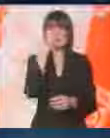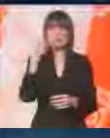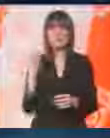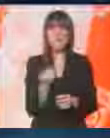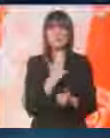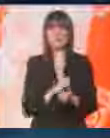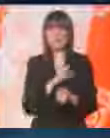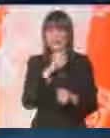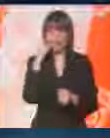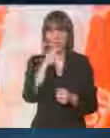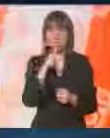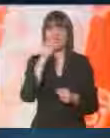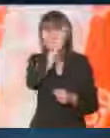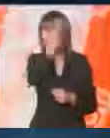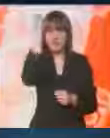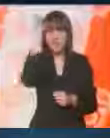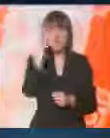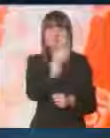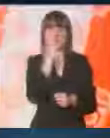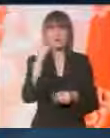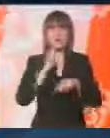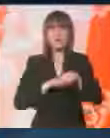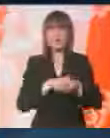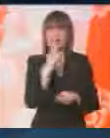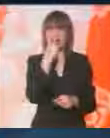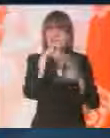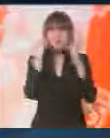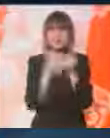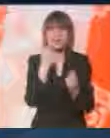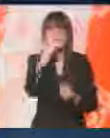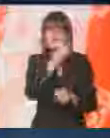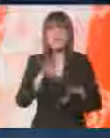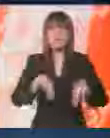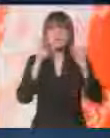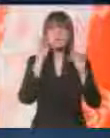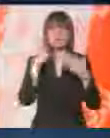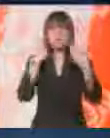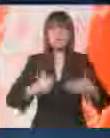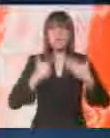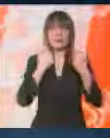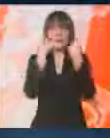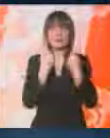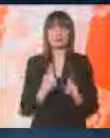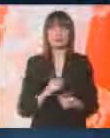januara. Do tada ćete ponedeljkom u 22 sata gledati sve što je Insajder otkrio za 7 godina postojanja.